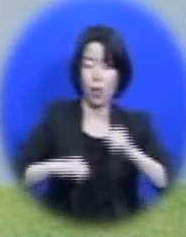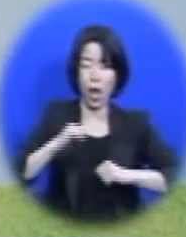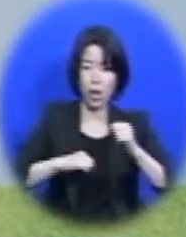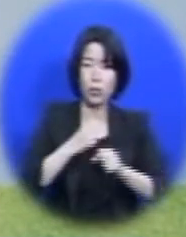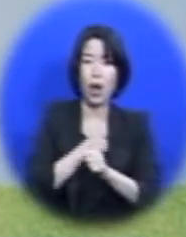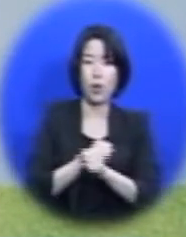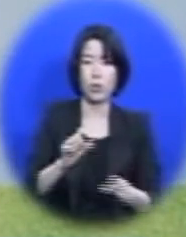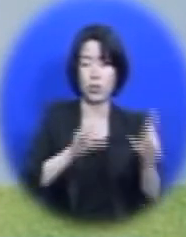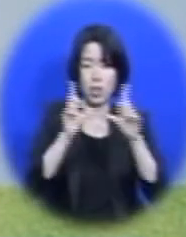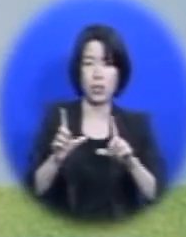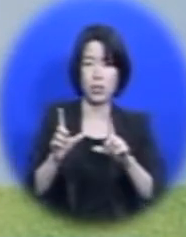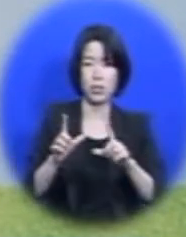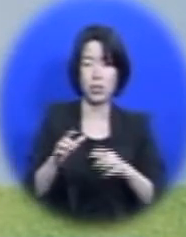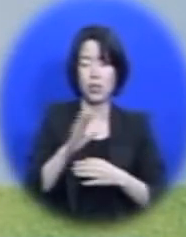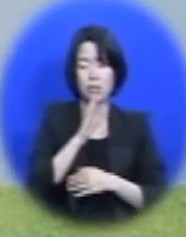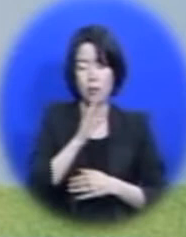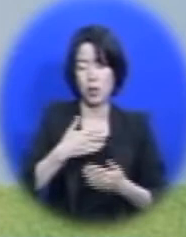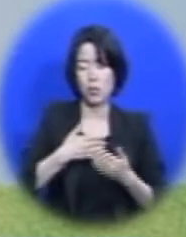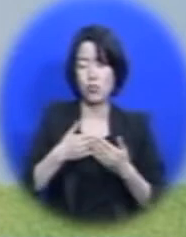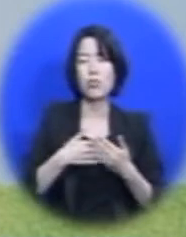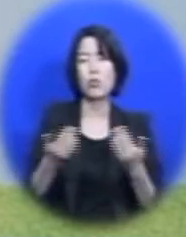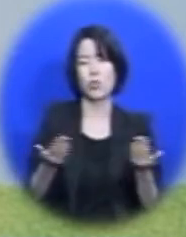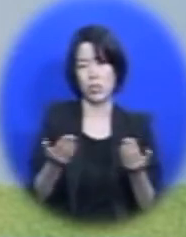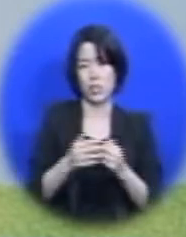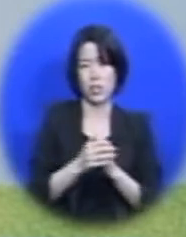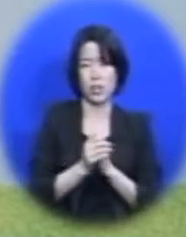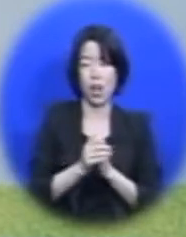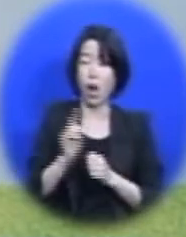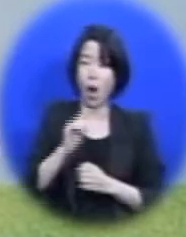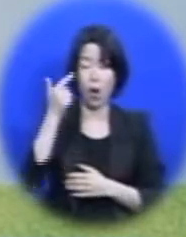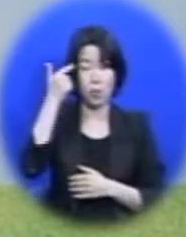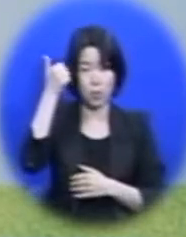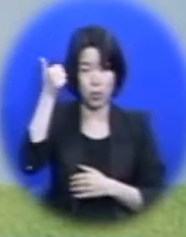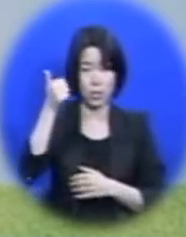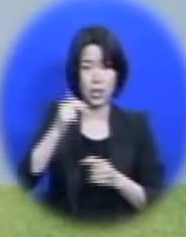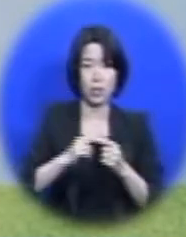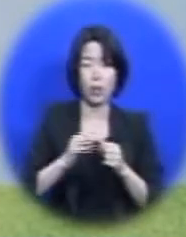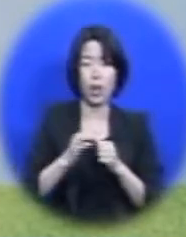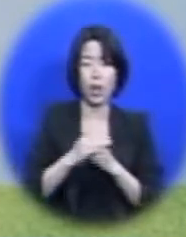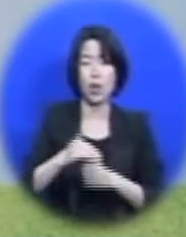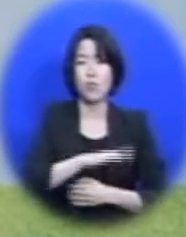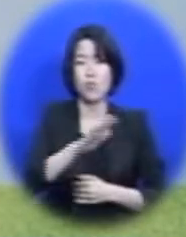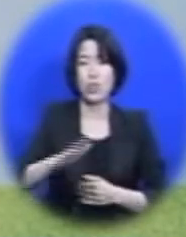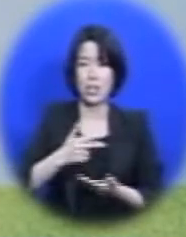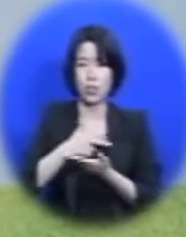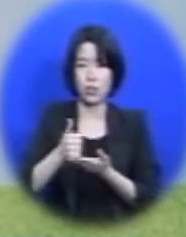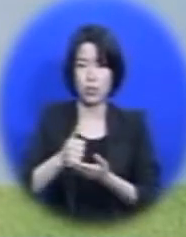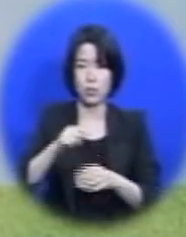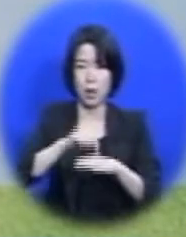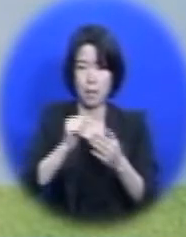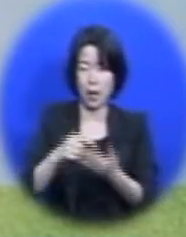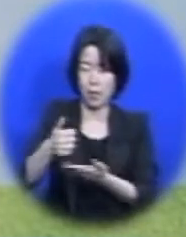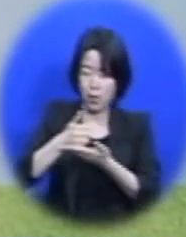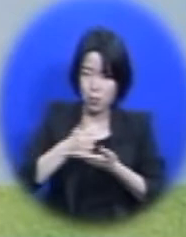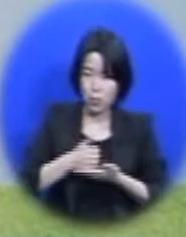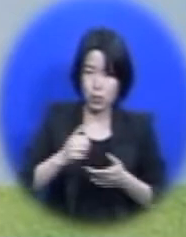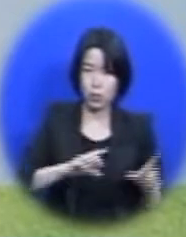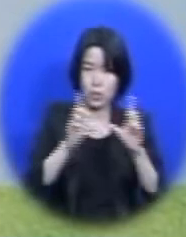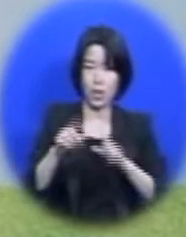사는지 정말 두려울 일이죠. 어느 목사님과 우리가 주님을 마음에 모시고 사는 것에